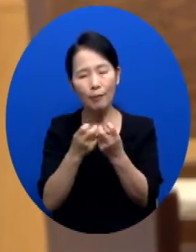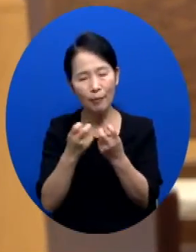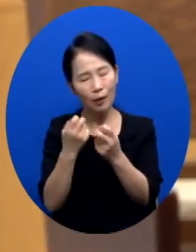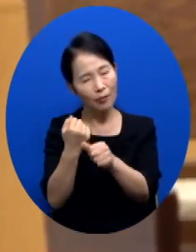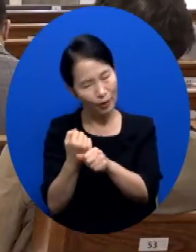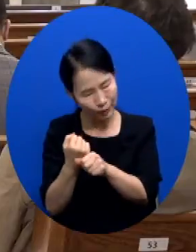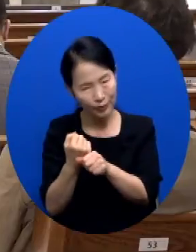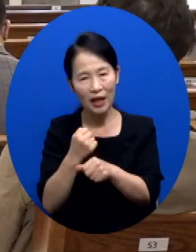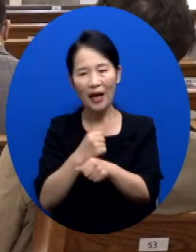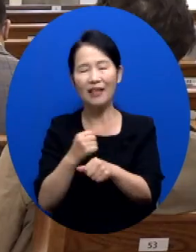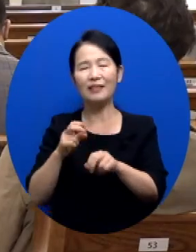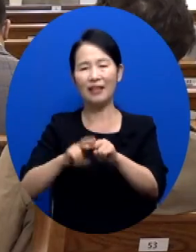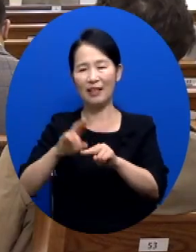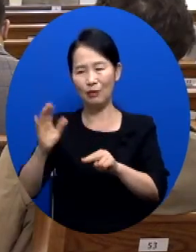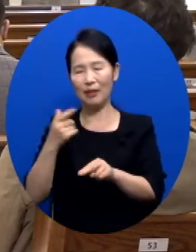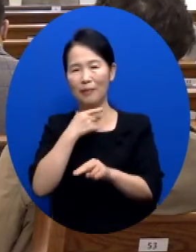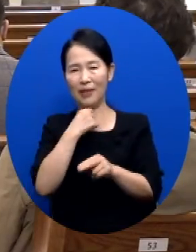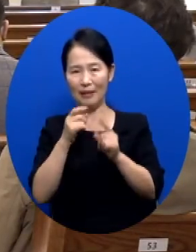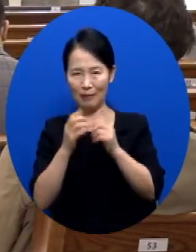되길 바란다 고 인사말을 전했습니다